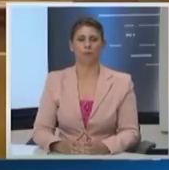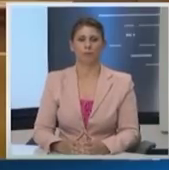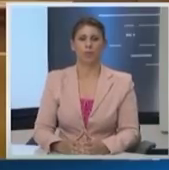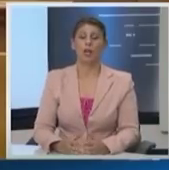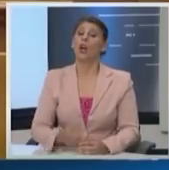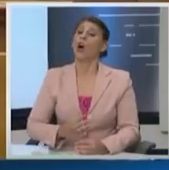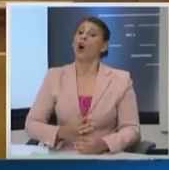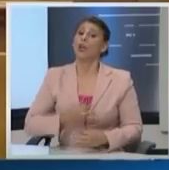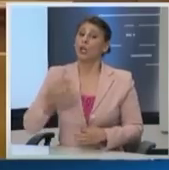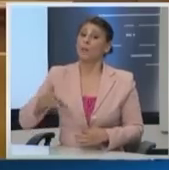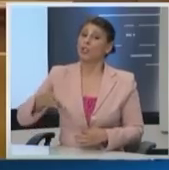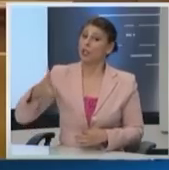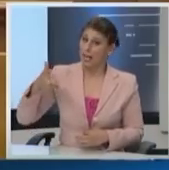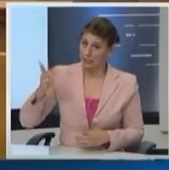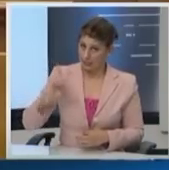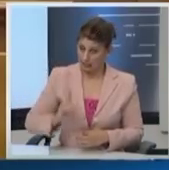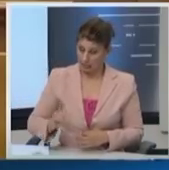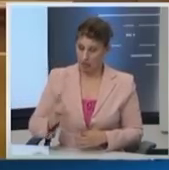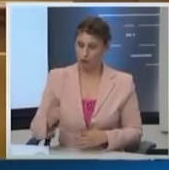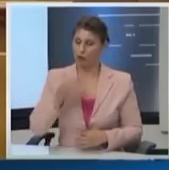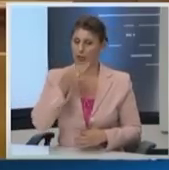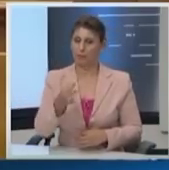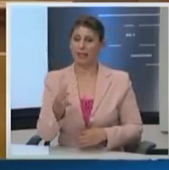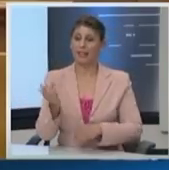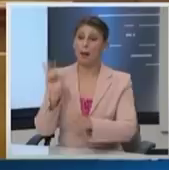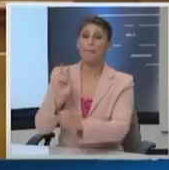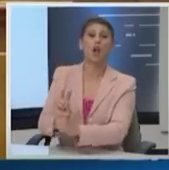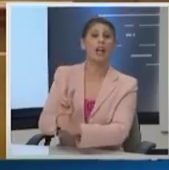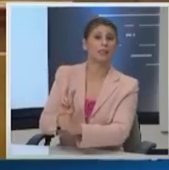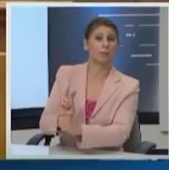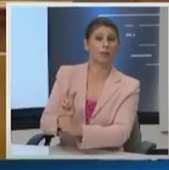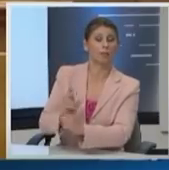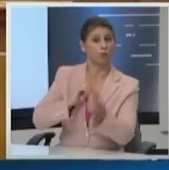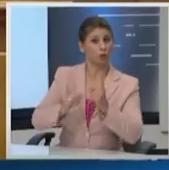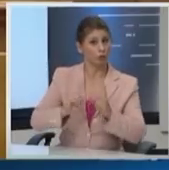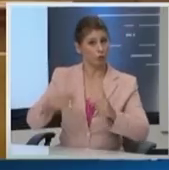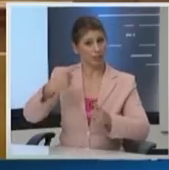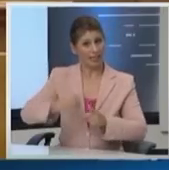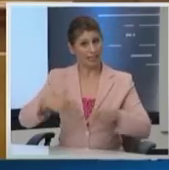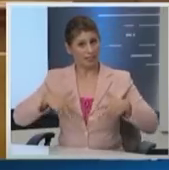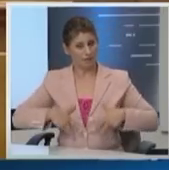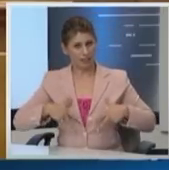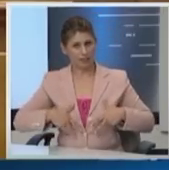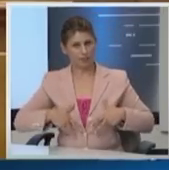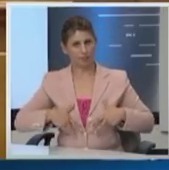Ο κύριος Μητσοτάκης μίλησε όμως για τα πλεονάσματα που συμφώνησε η ελληνική κυβέρνηση.